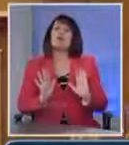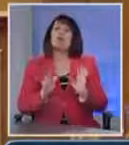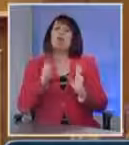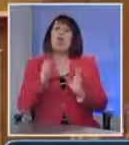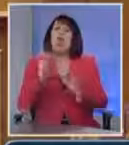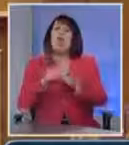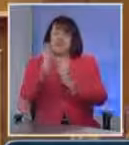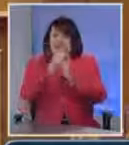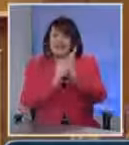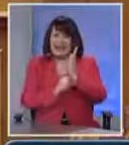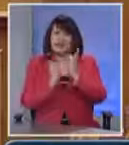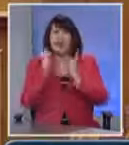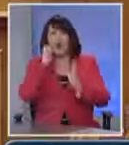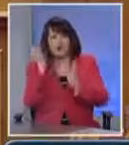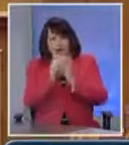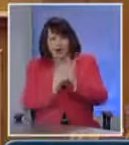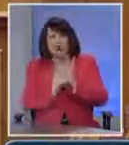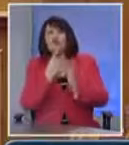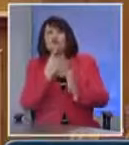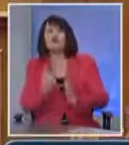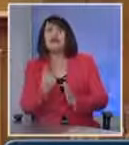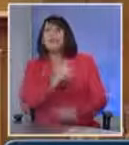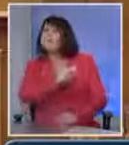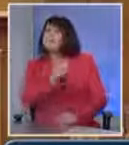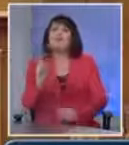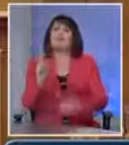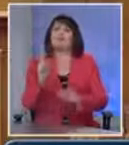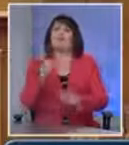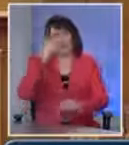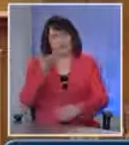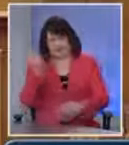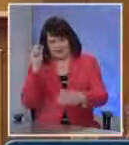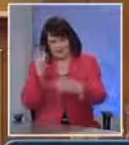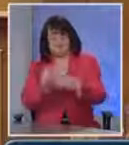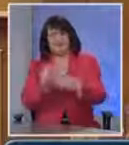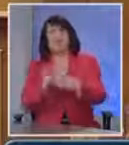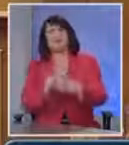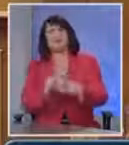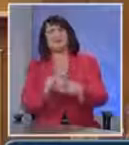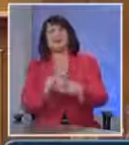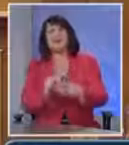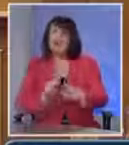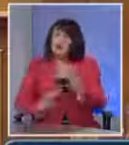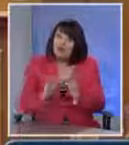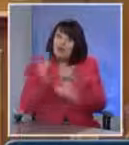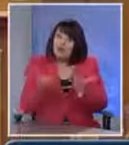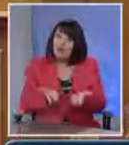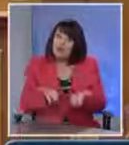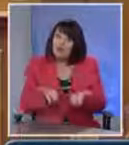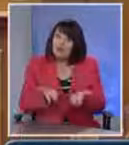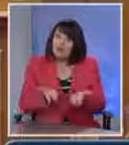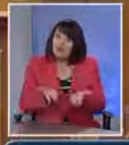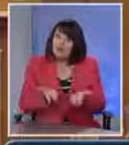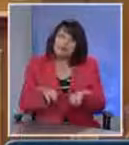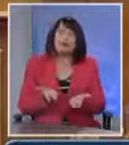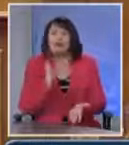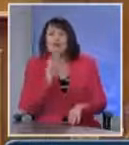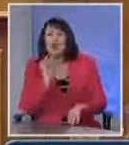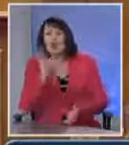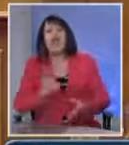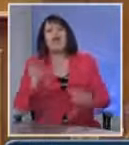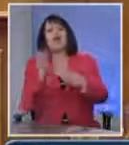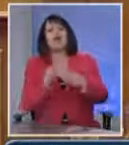εκλογικούς καταλόγους και τώρα τους λέμε δεν θα ψηφίσετε στις εθνικές εκλογές. Είναι προοδευτικό? Και γιατί στις